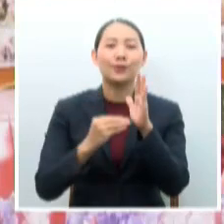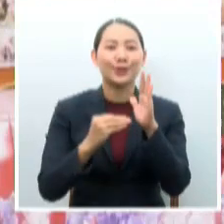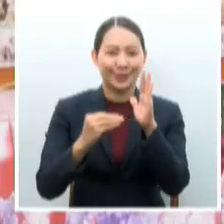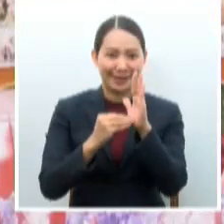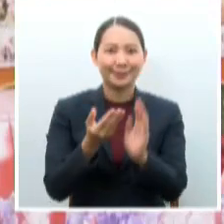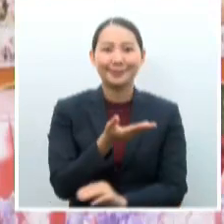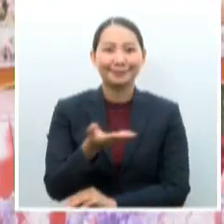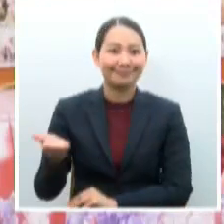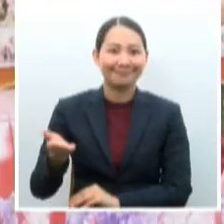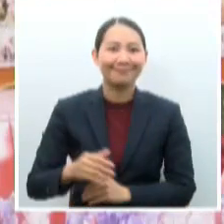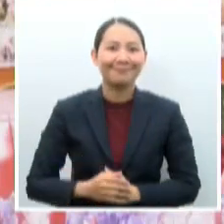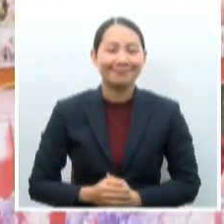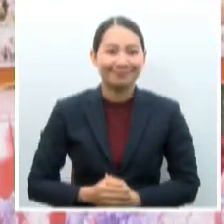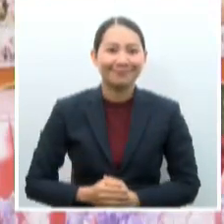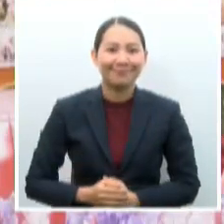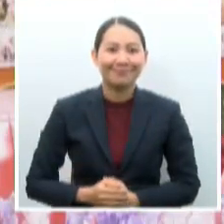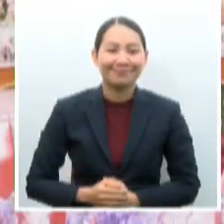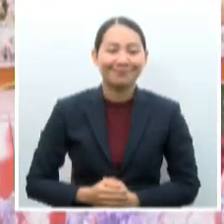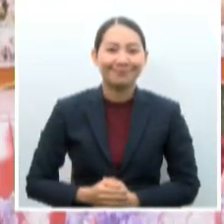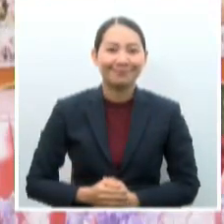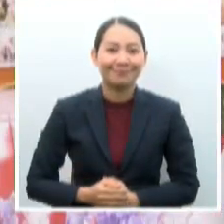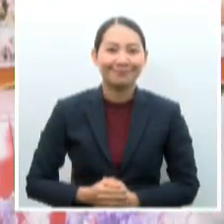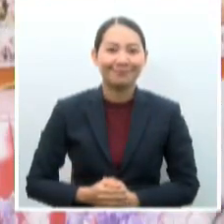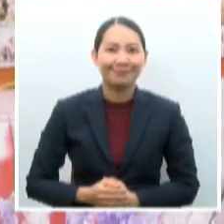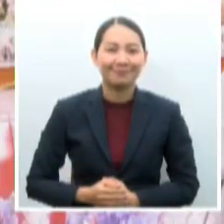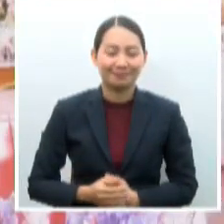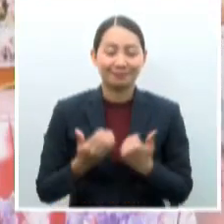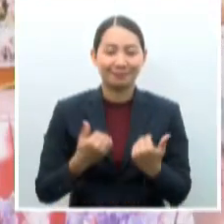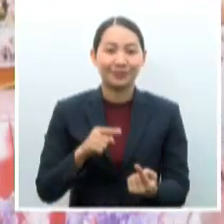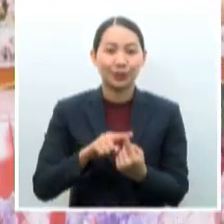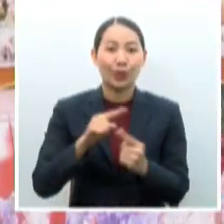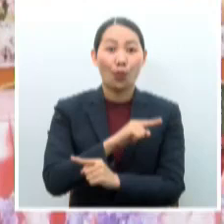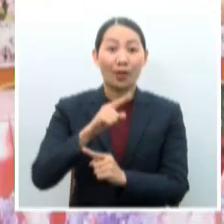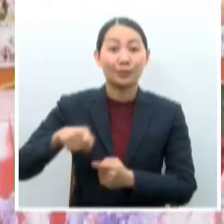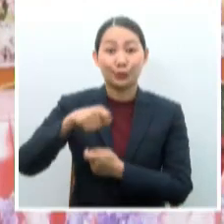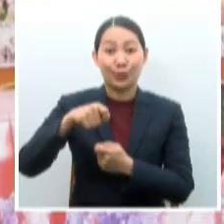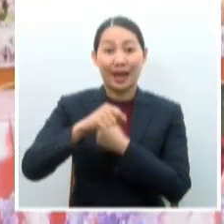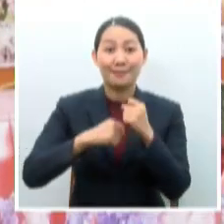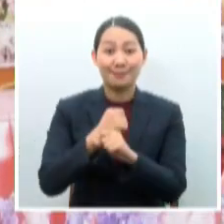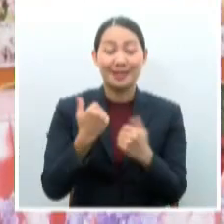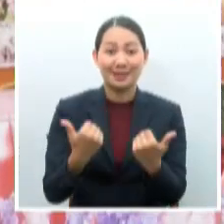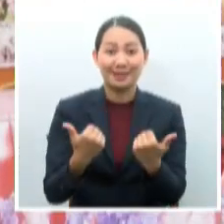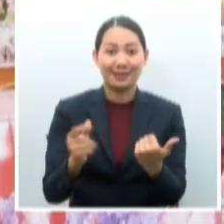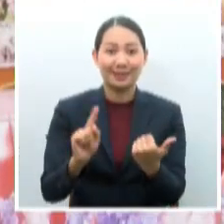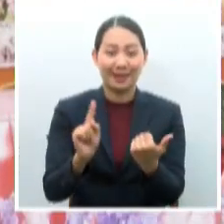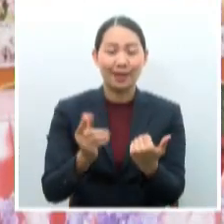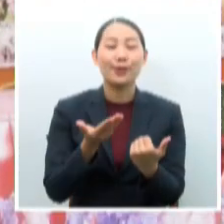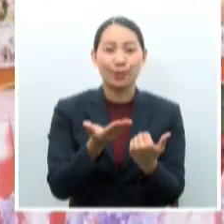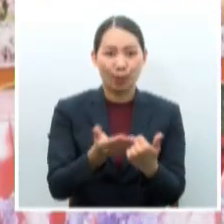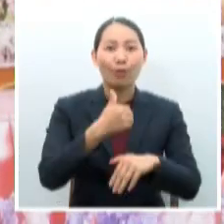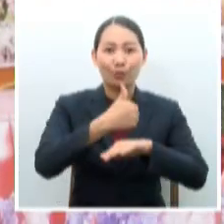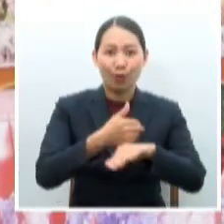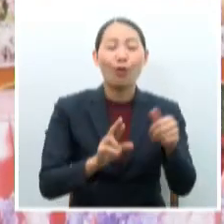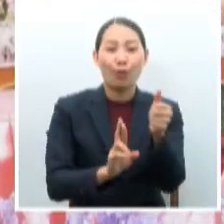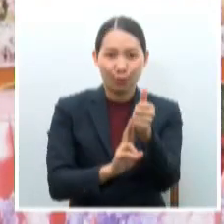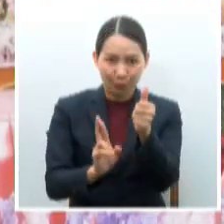งค์หล่อนก็ในโอกาสที่เป็นวันสงกรานต์ปีนี้ขอให้เพื่อนพี่น้องผู้บริหารทั้งในส่วนของส